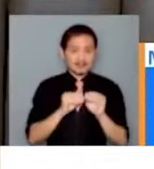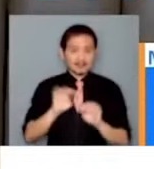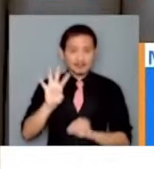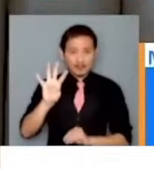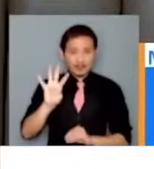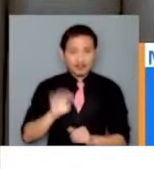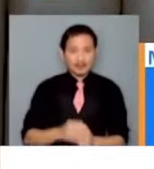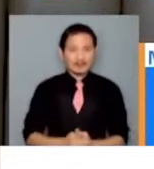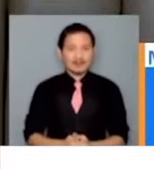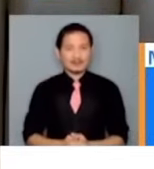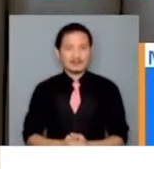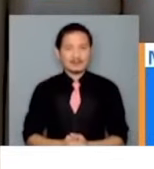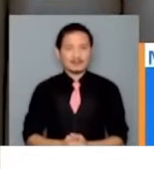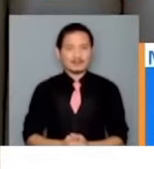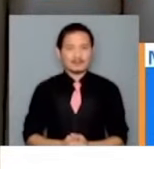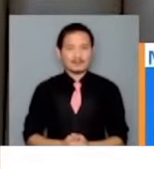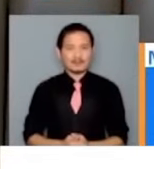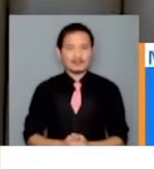Go.